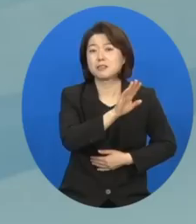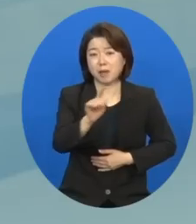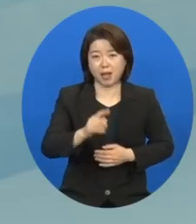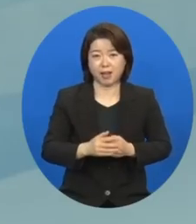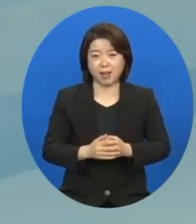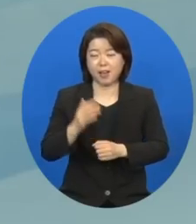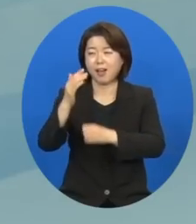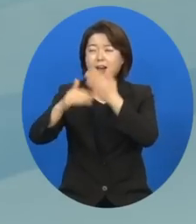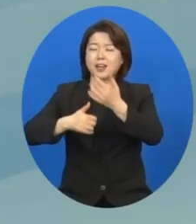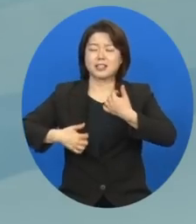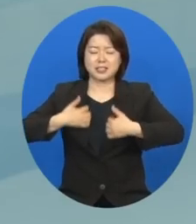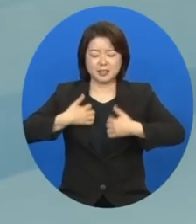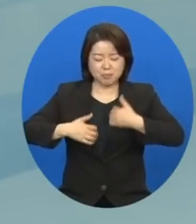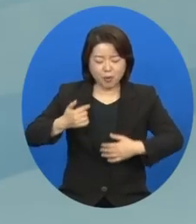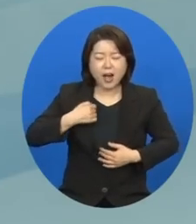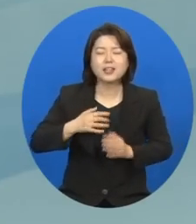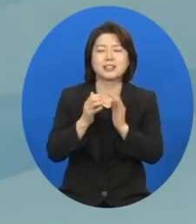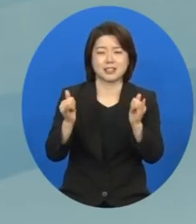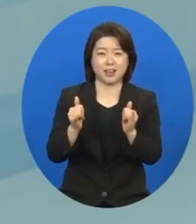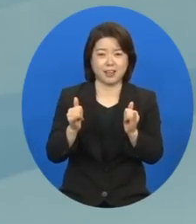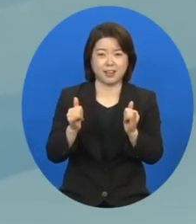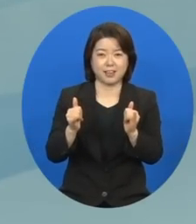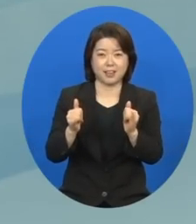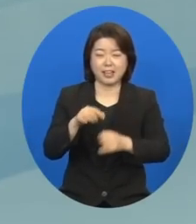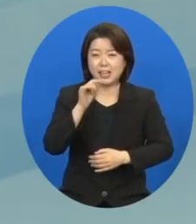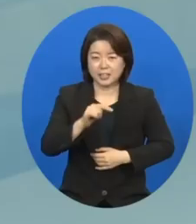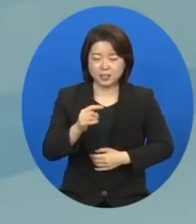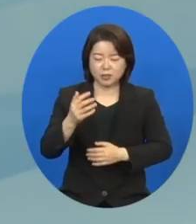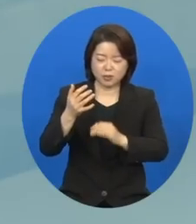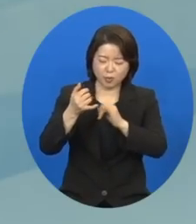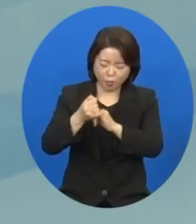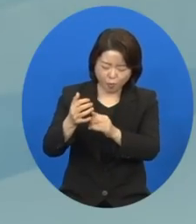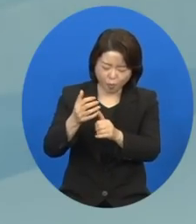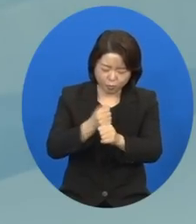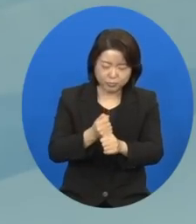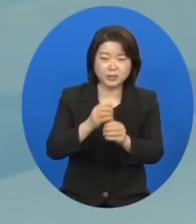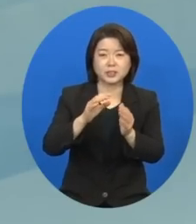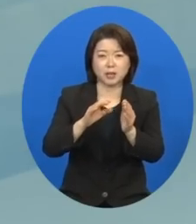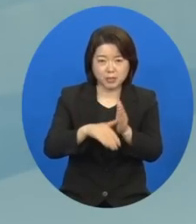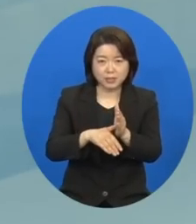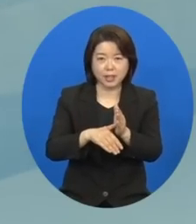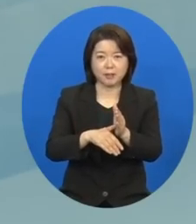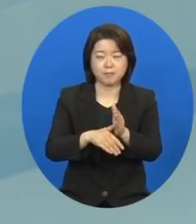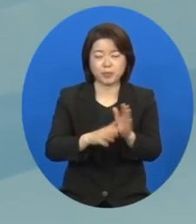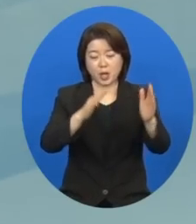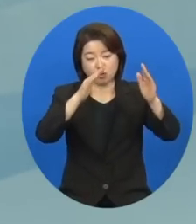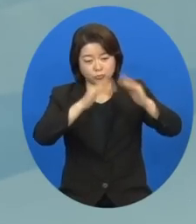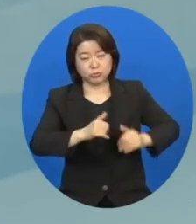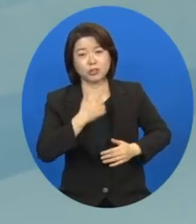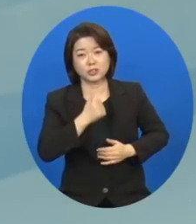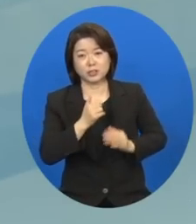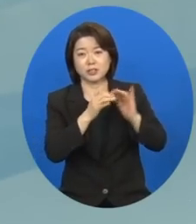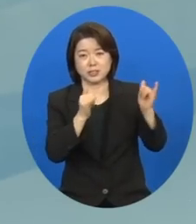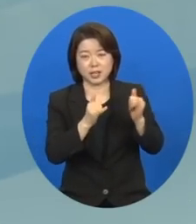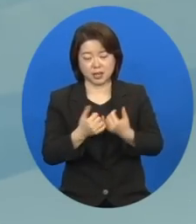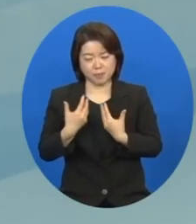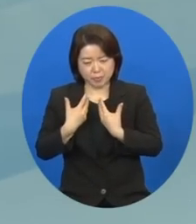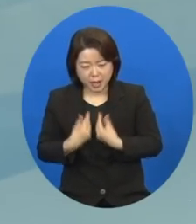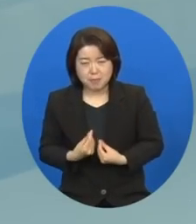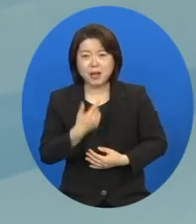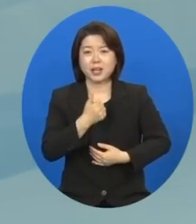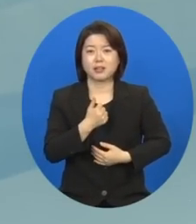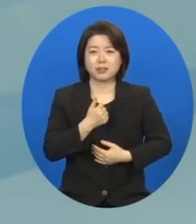하나님의 기뻐하는 자라는 것입니다. 여러분, 그것을 붙잡을 때에 하나님, 무너졌던 사람들, 낭망하고 주저했던